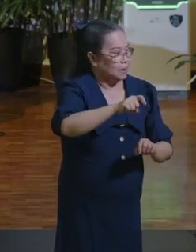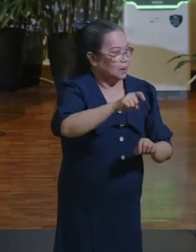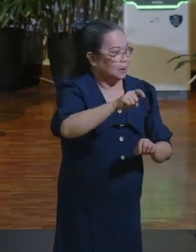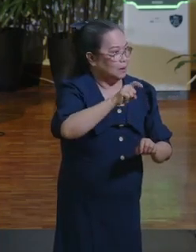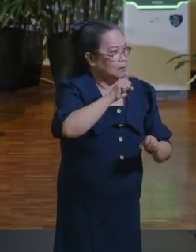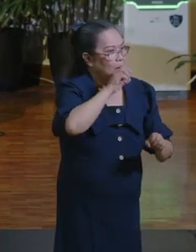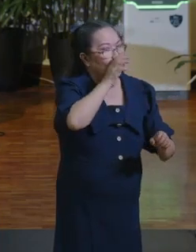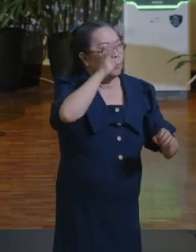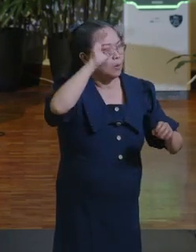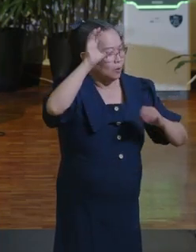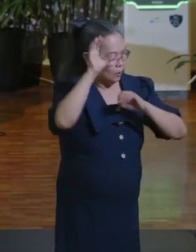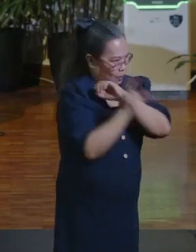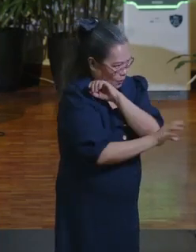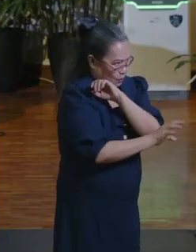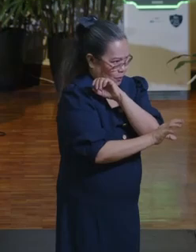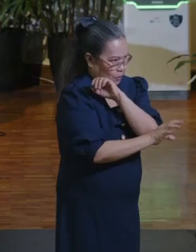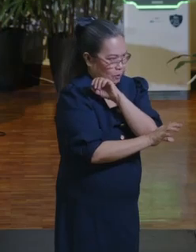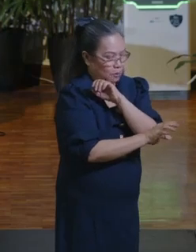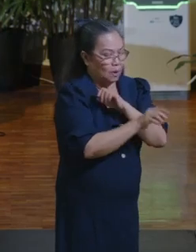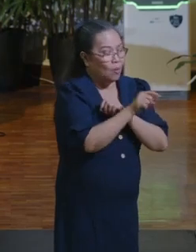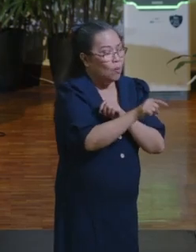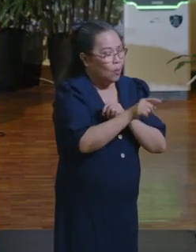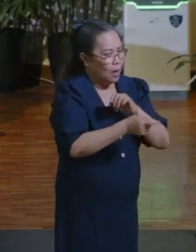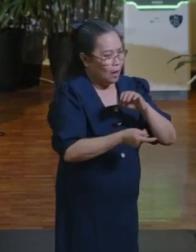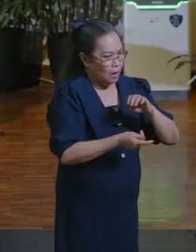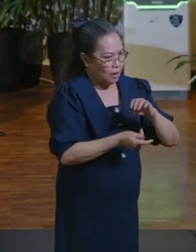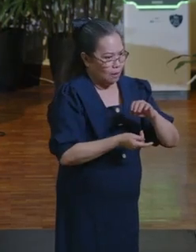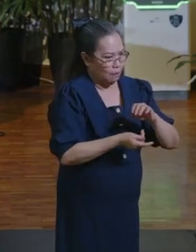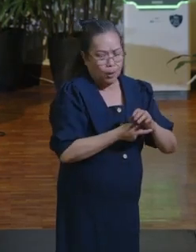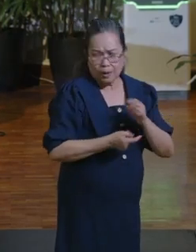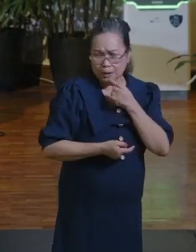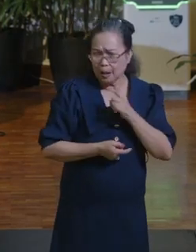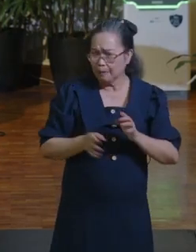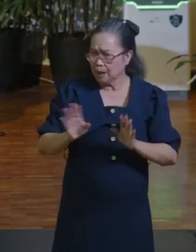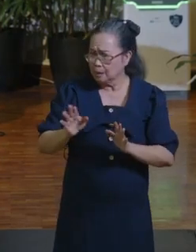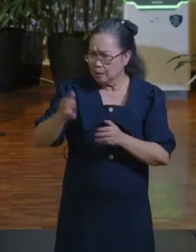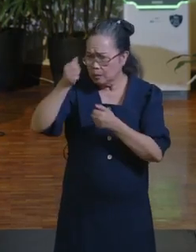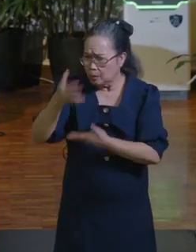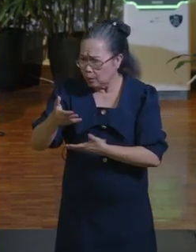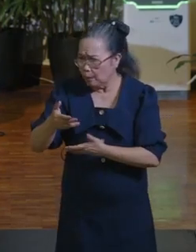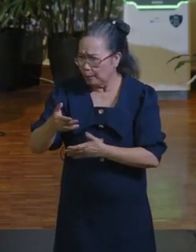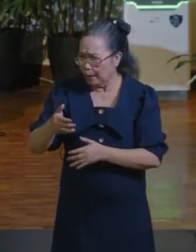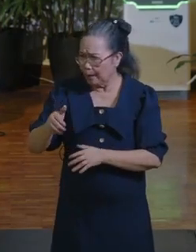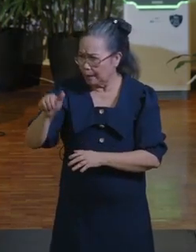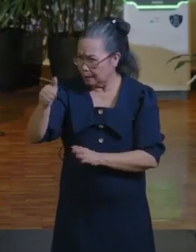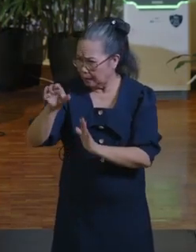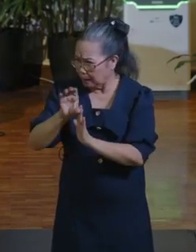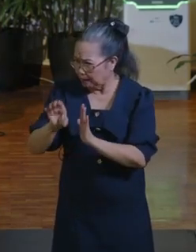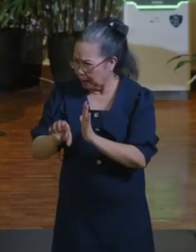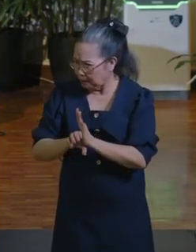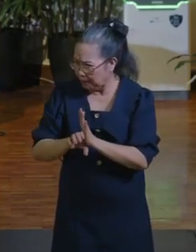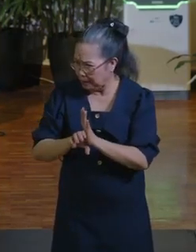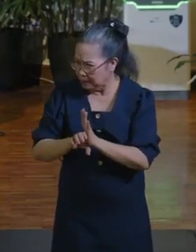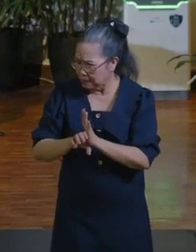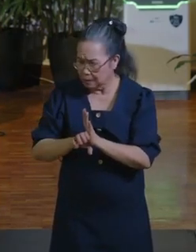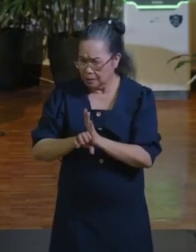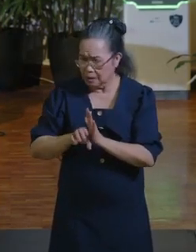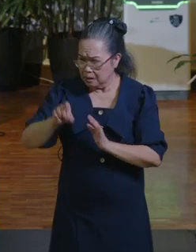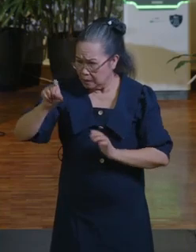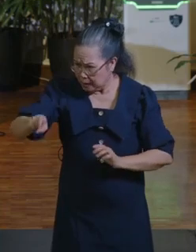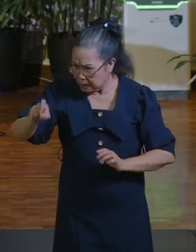isumpa. Napakalakas po ng kanyang dating. Napakasakit po ng kanyang mga sinasabi sa